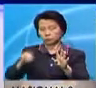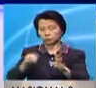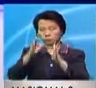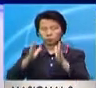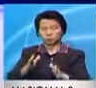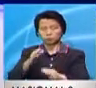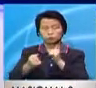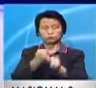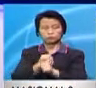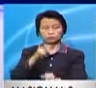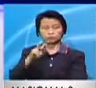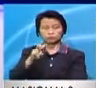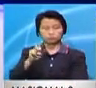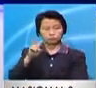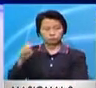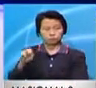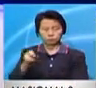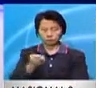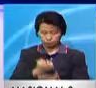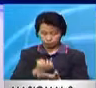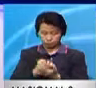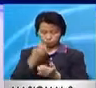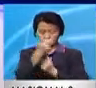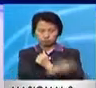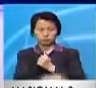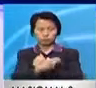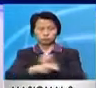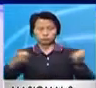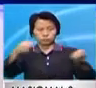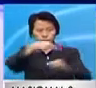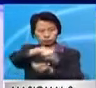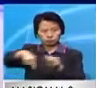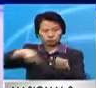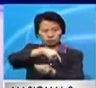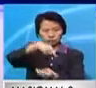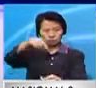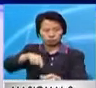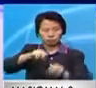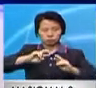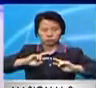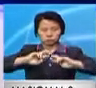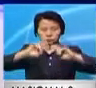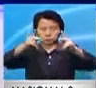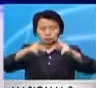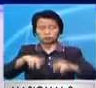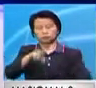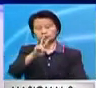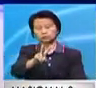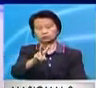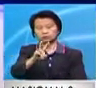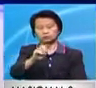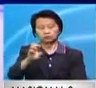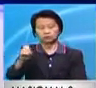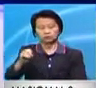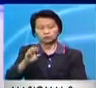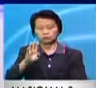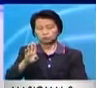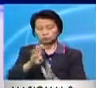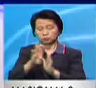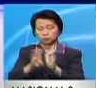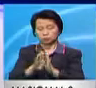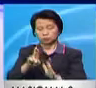orang menjelang 2020. Ekonomi negara-negara di rantau ini juga dijangka meningkat kepada